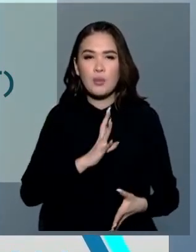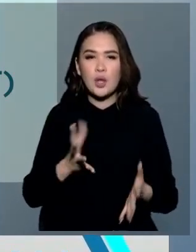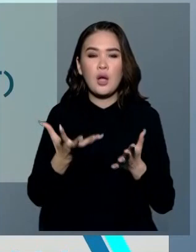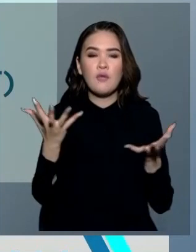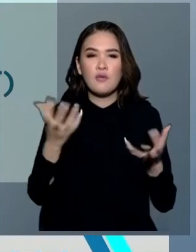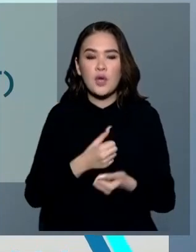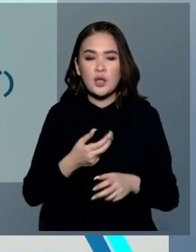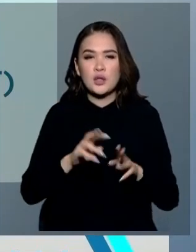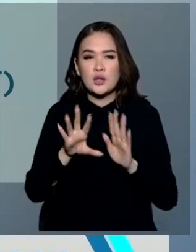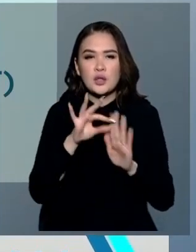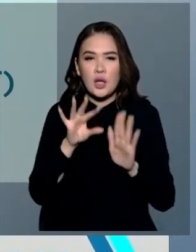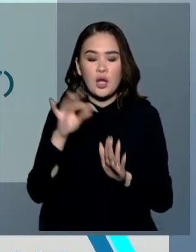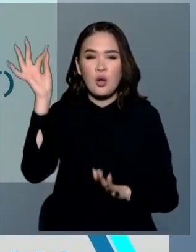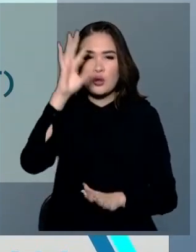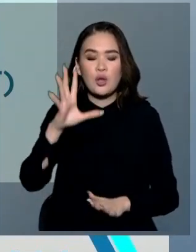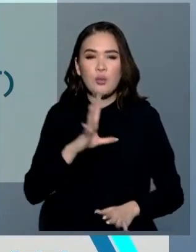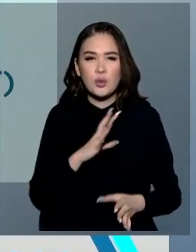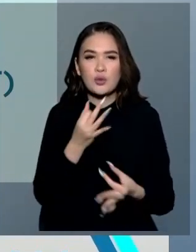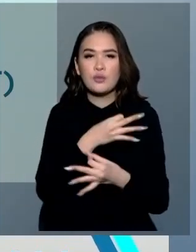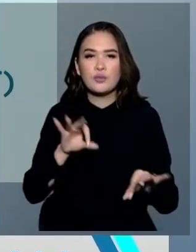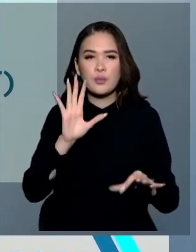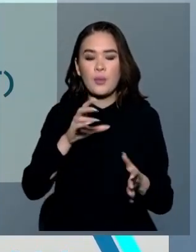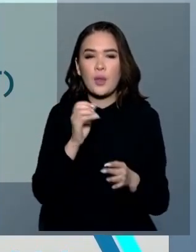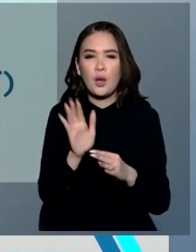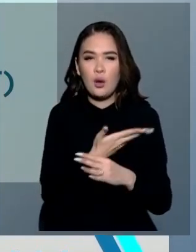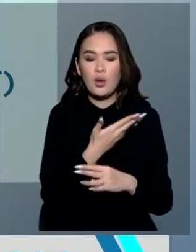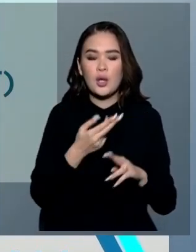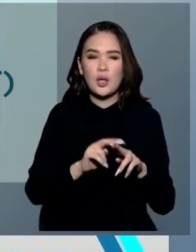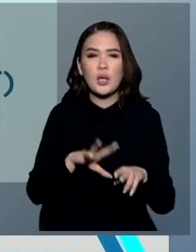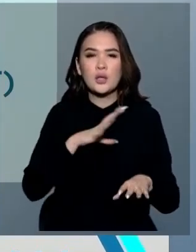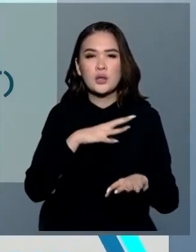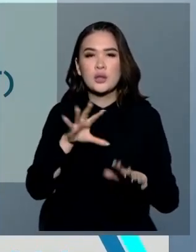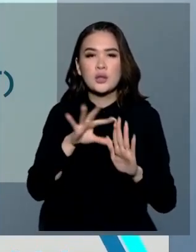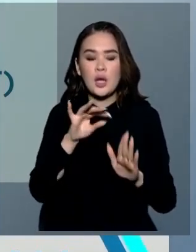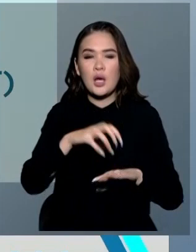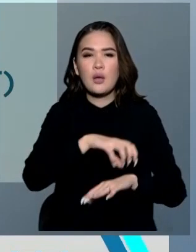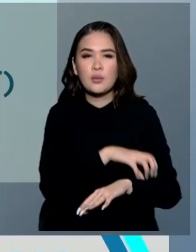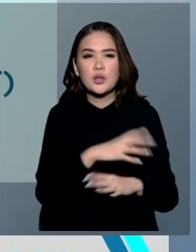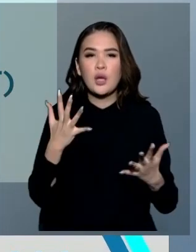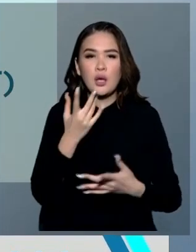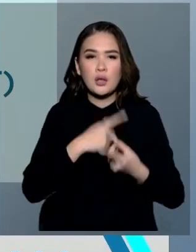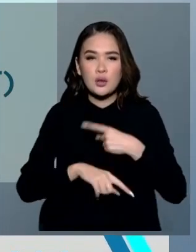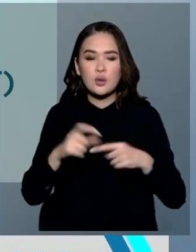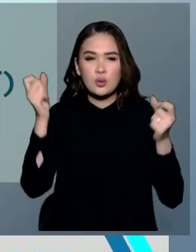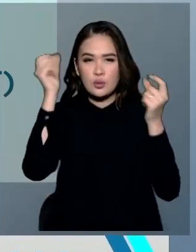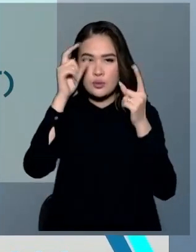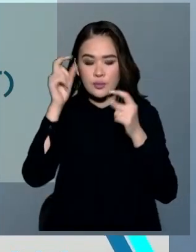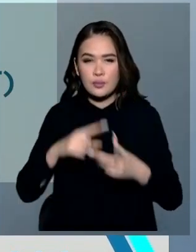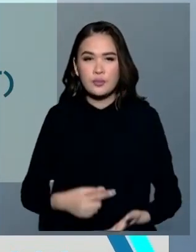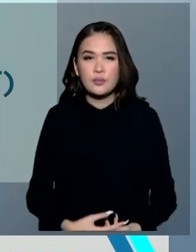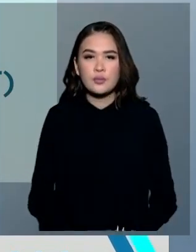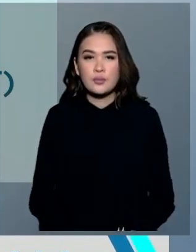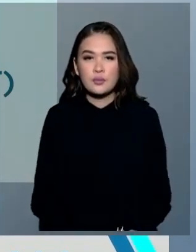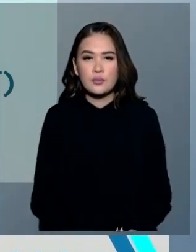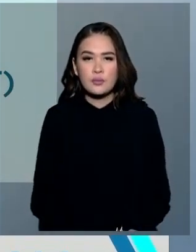партия сайлау жарнасынан босатылады. Сайлау комиссиясы қандай жағдайда жарна кері қайтарылатынын да айтты.